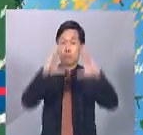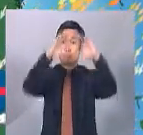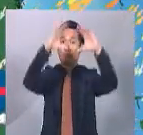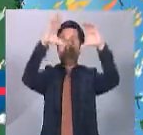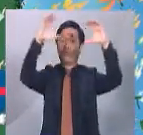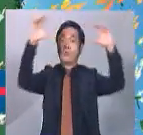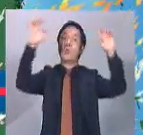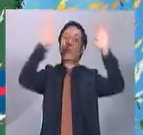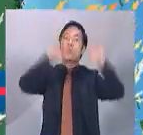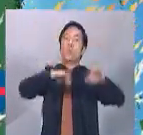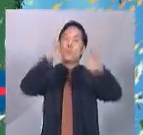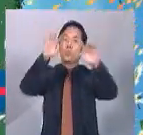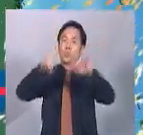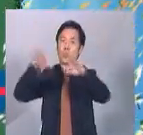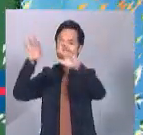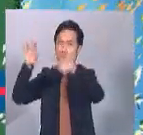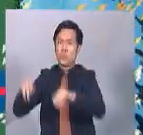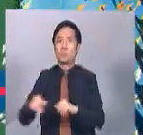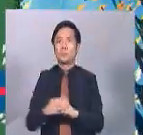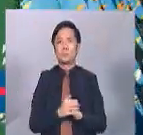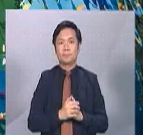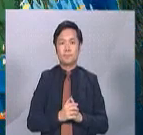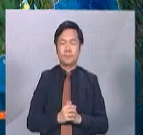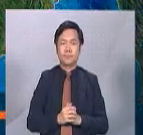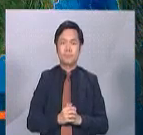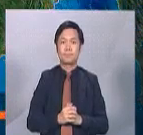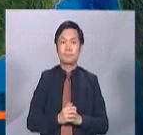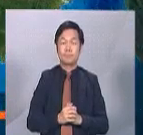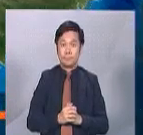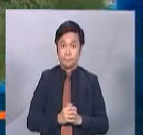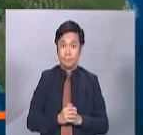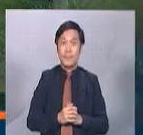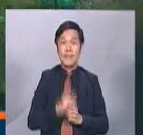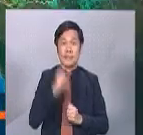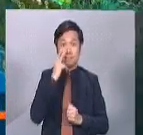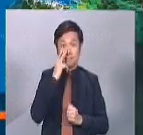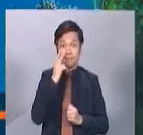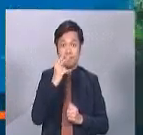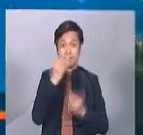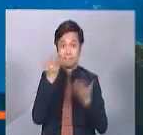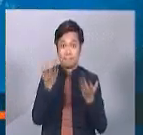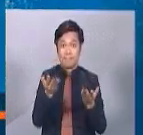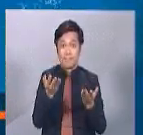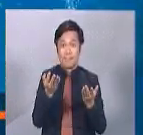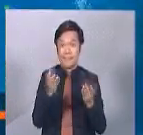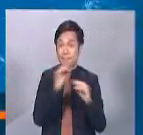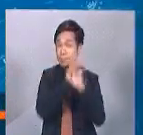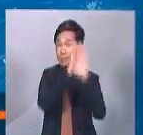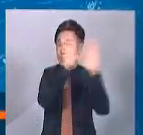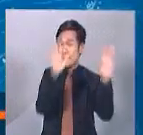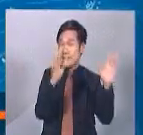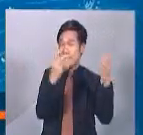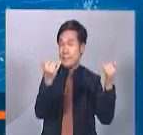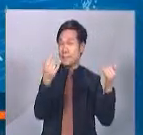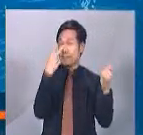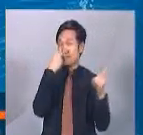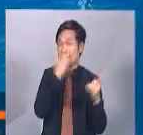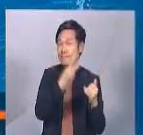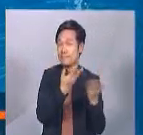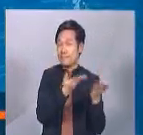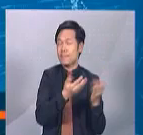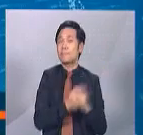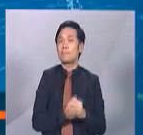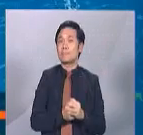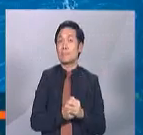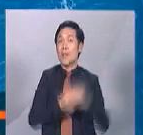awan hujan di kawasan-kawasan berkenaan. Hal ini dapat kita perhatikan dengan lebih jelas lagi di mana buat waktu ini